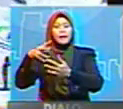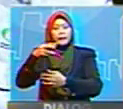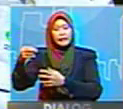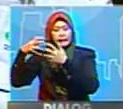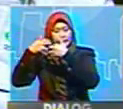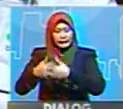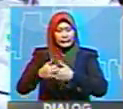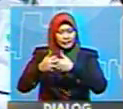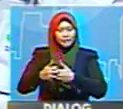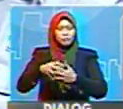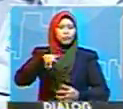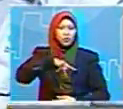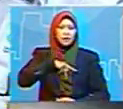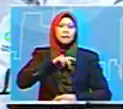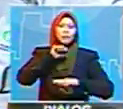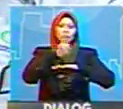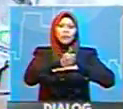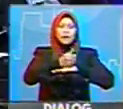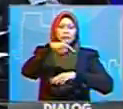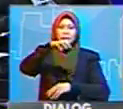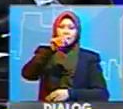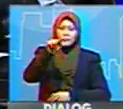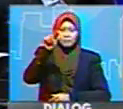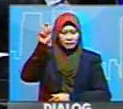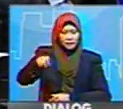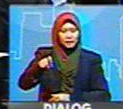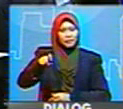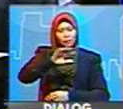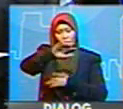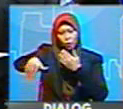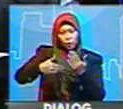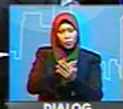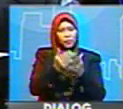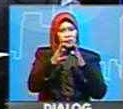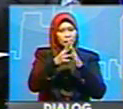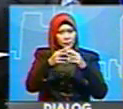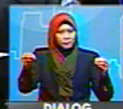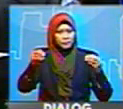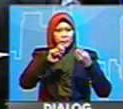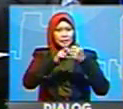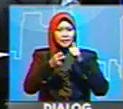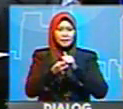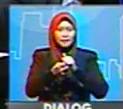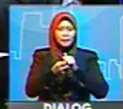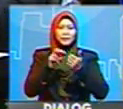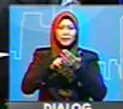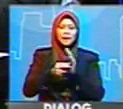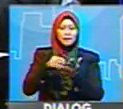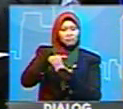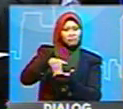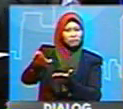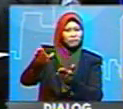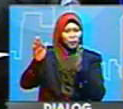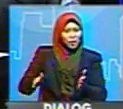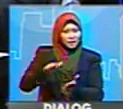mesti dipunyai oleh perban peladang Jadi kalau ini dapat diselesaikan barulah orang jihad memerangi orang tengah itu